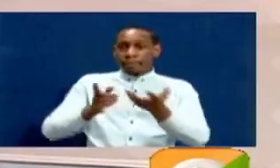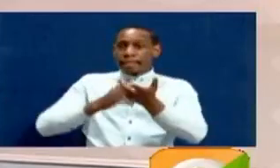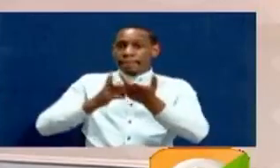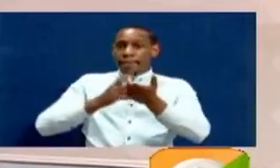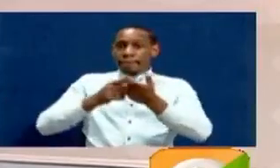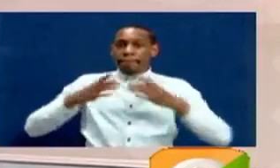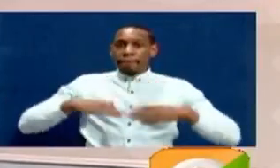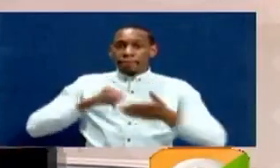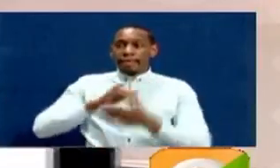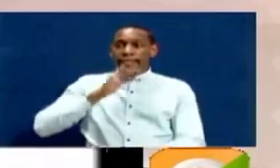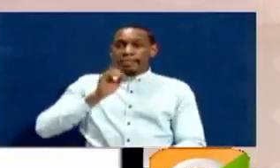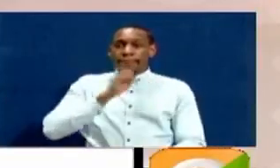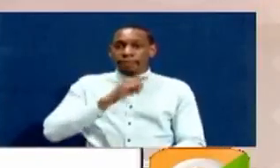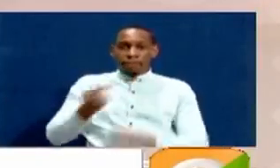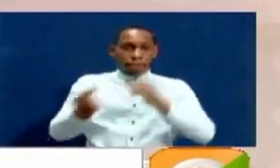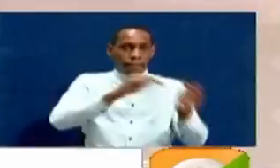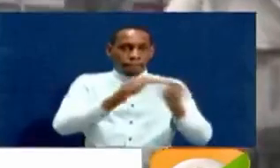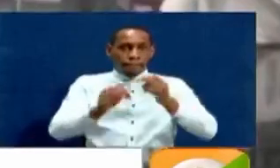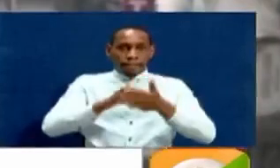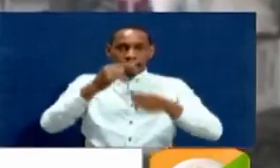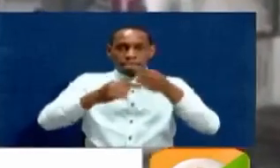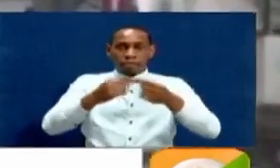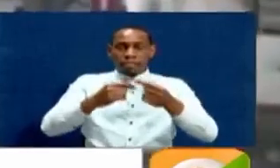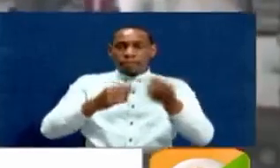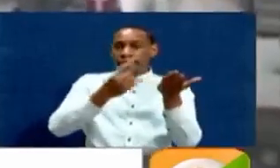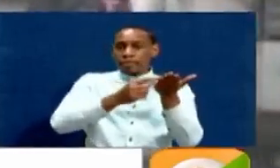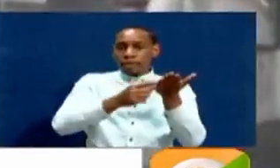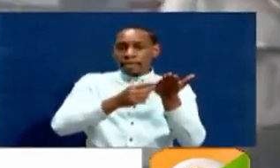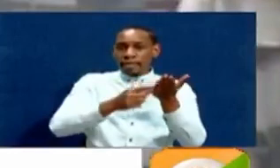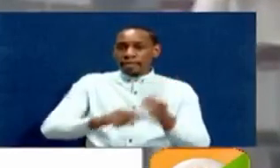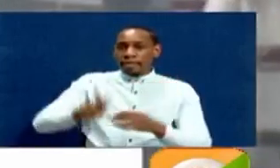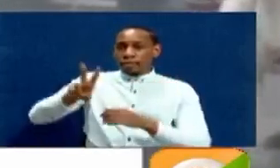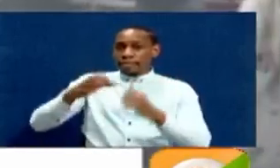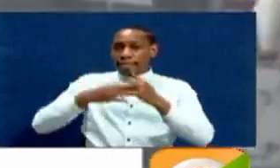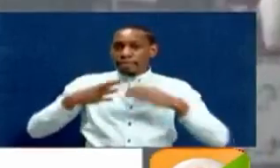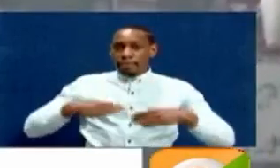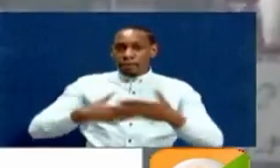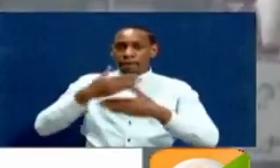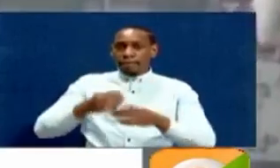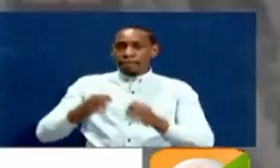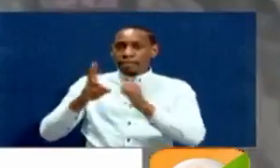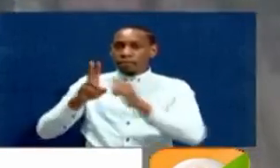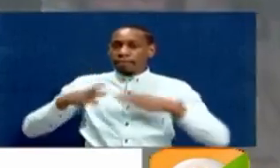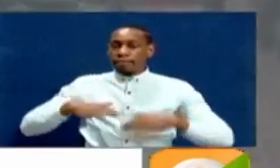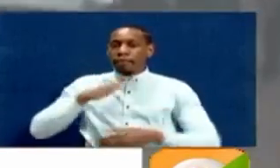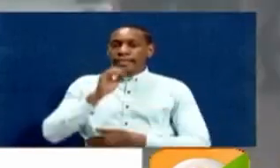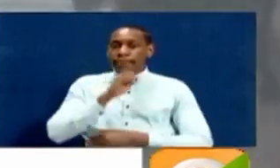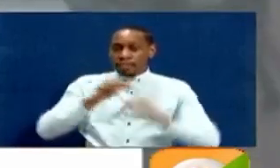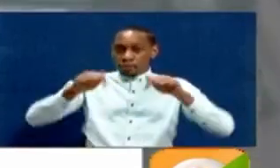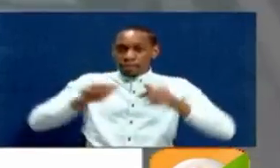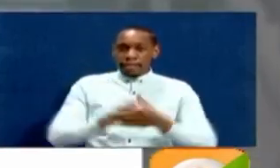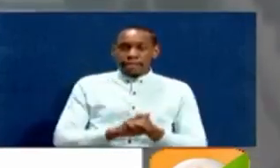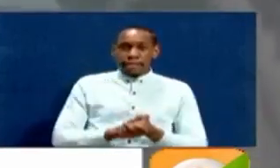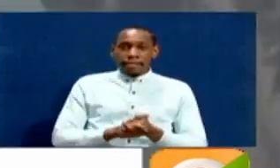Idadi ya watu waliofariki katika ghasia zinazoendelea nchini Uganda imefikia 28 baada ya watu 12 kuaga dunia hii